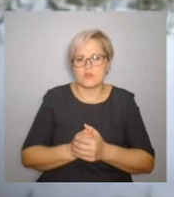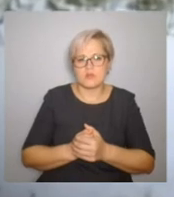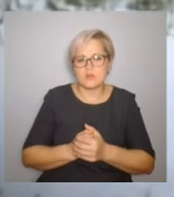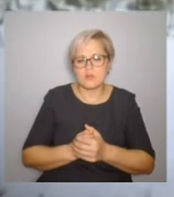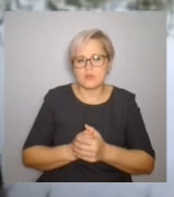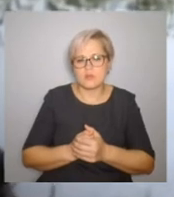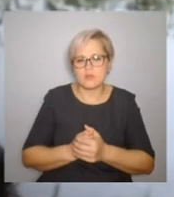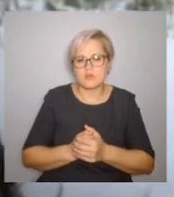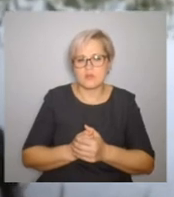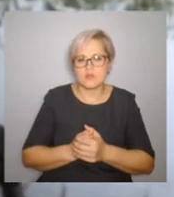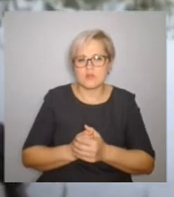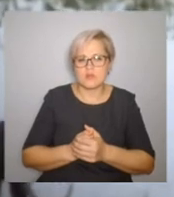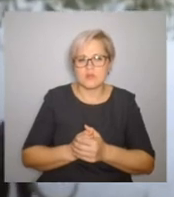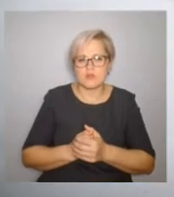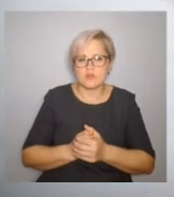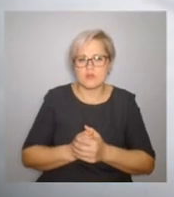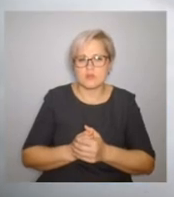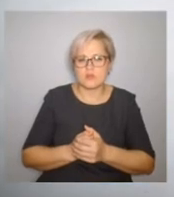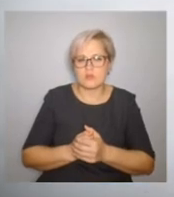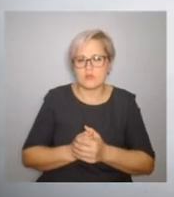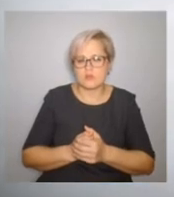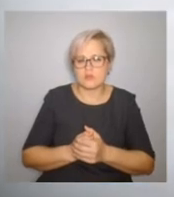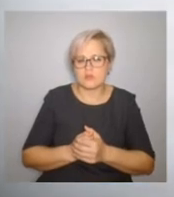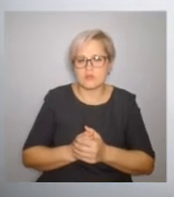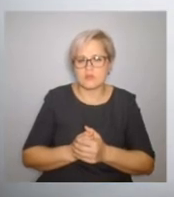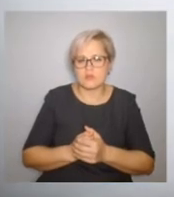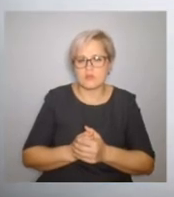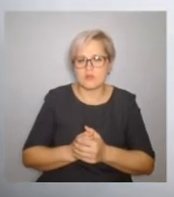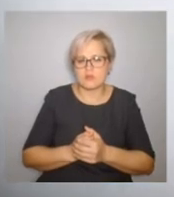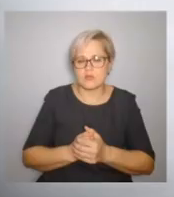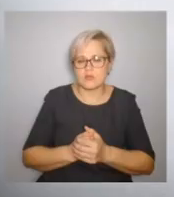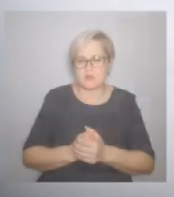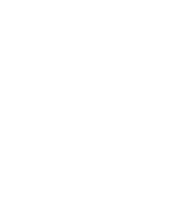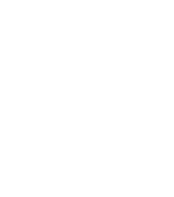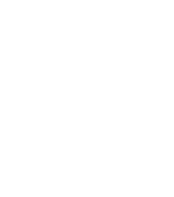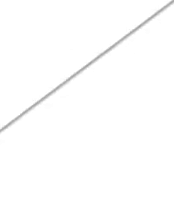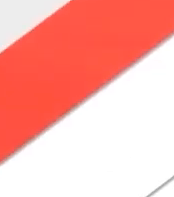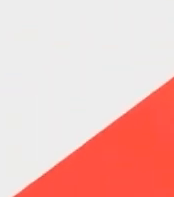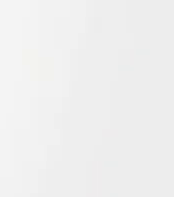мамонтовое наследство игры, которое в буквальном смысле лежит у нас с вами под ногами.